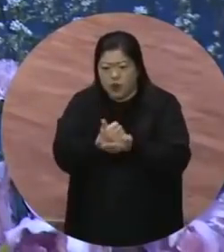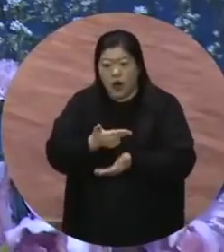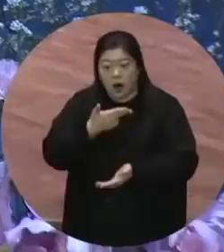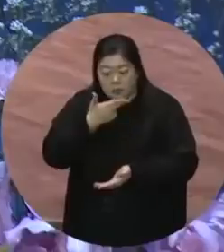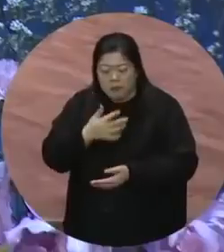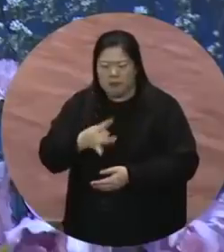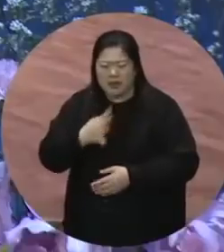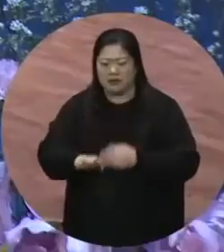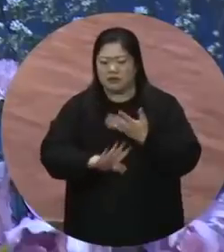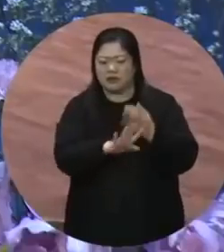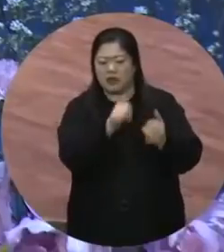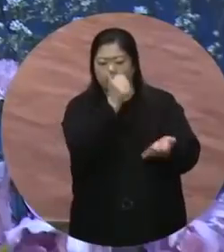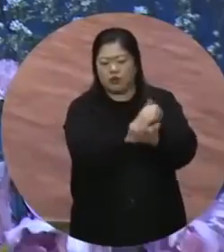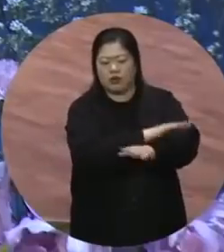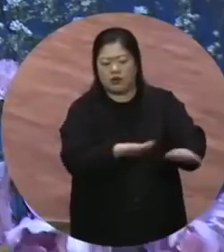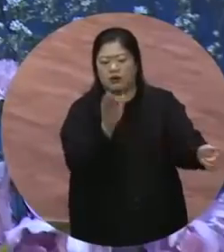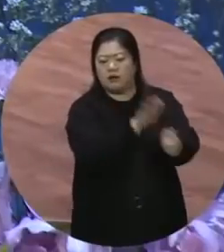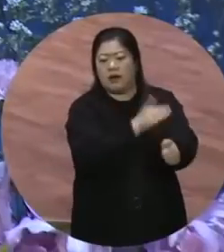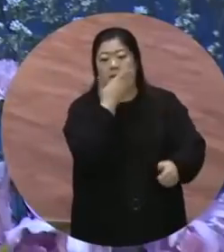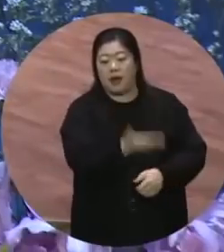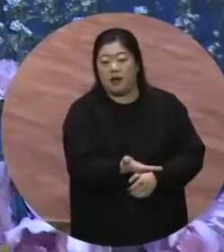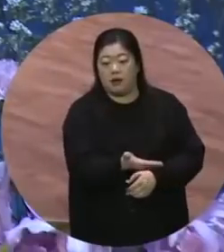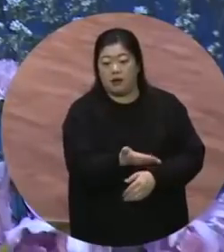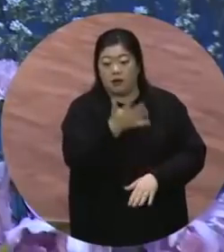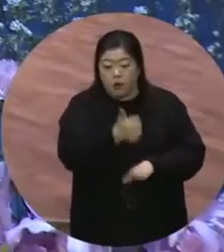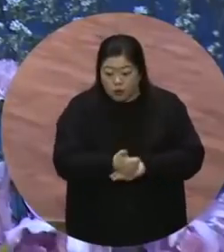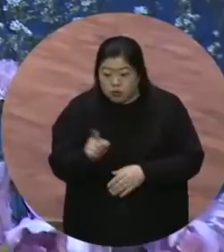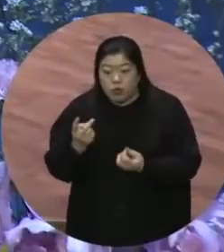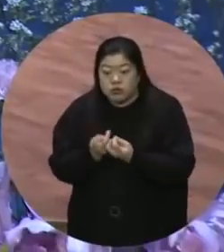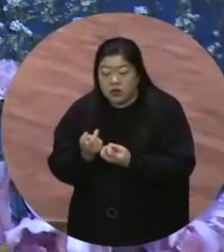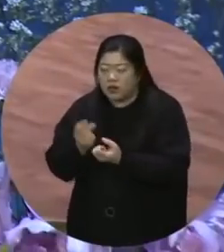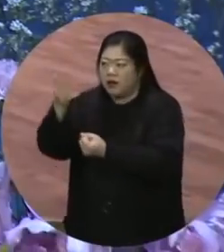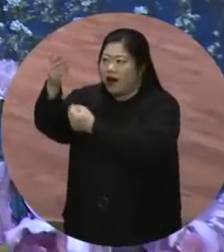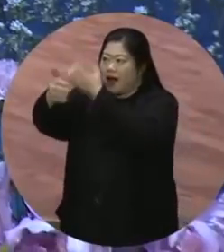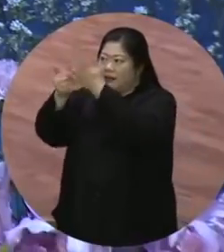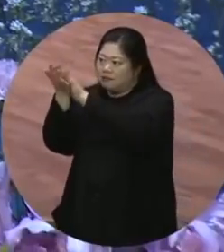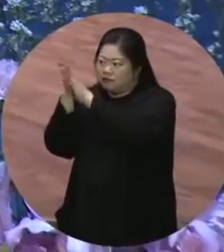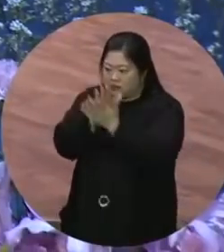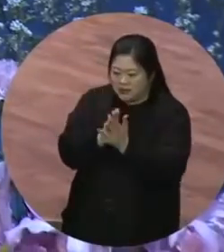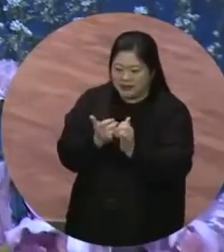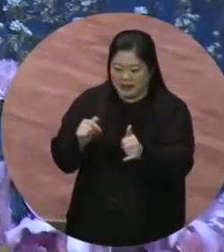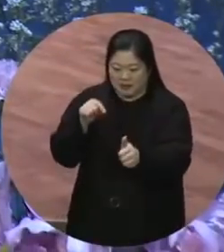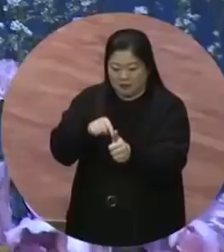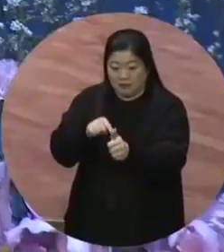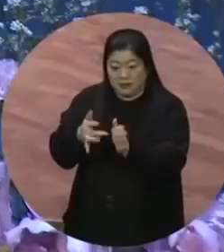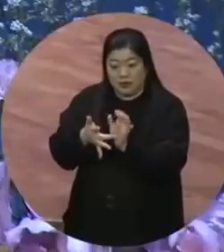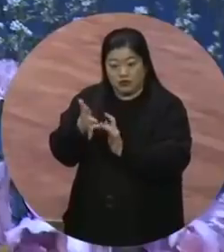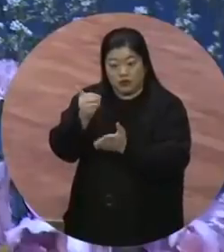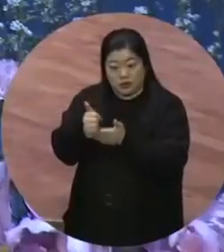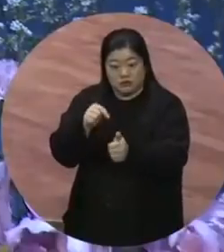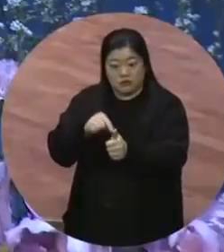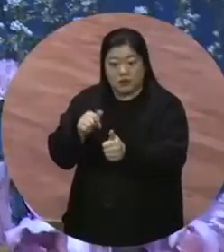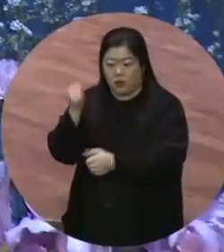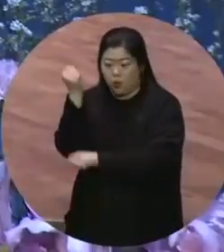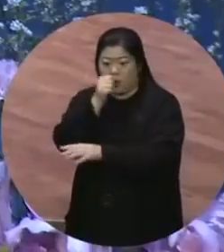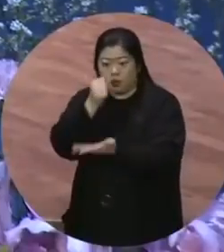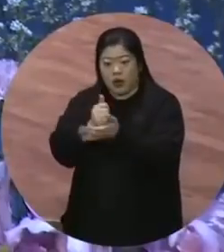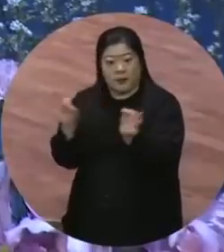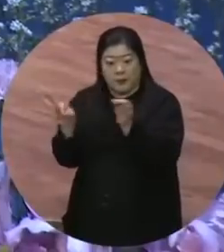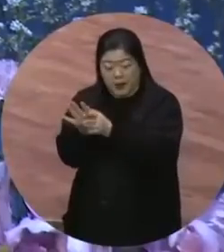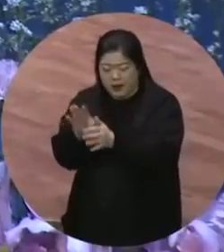그래서 그 의인이 자기 죄로 죽을 수밖에 없는 죄인이, 이 죄인을 용서할 수